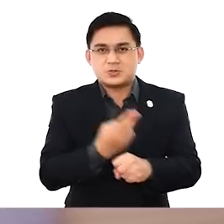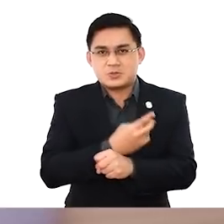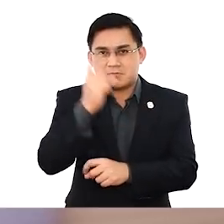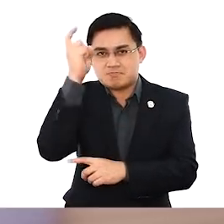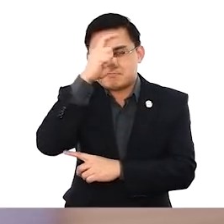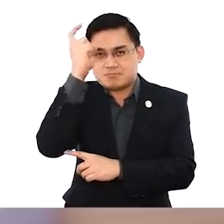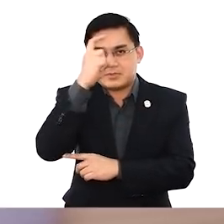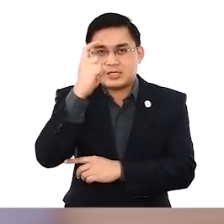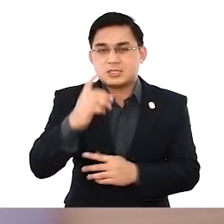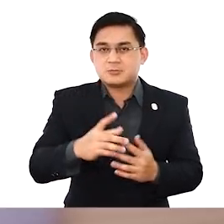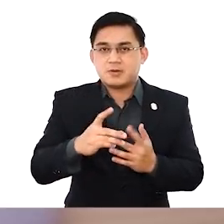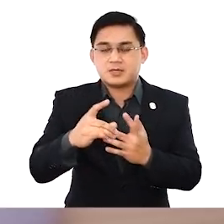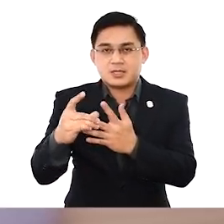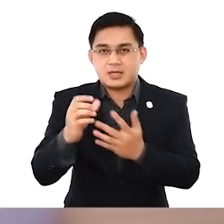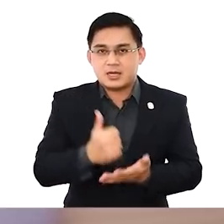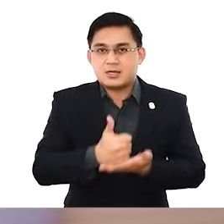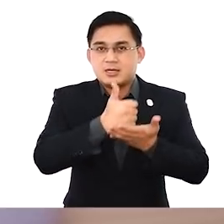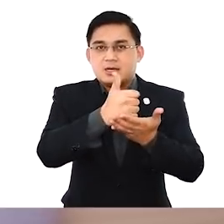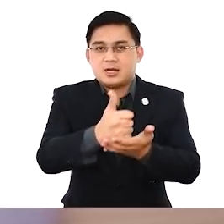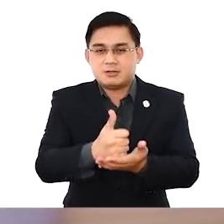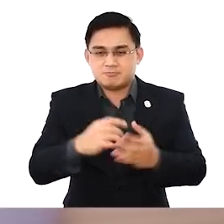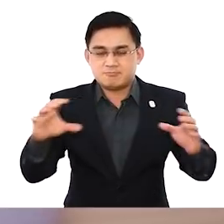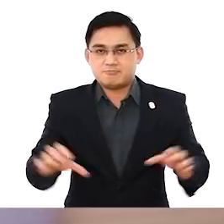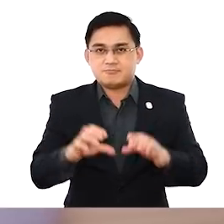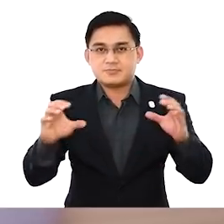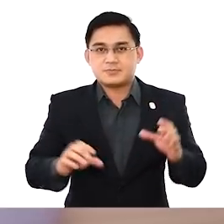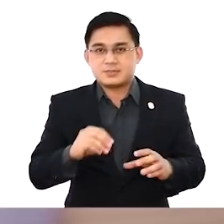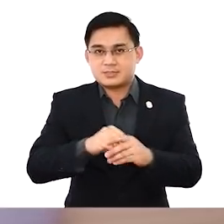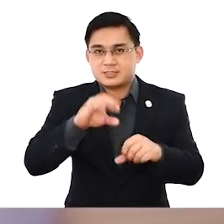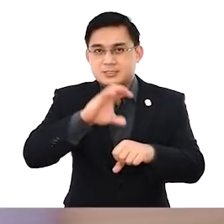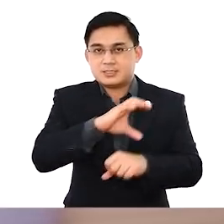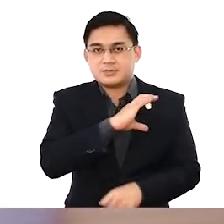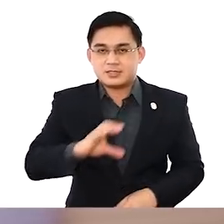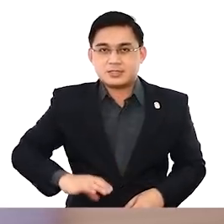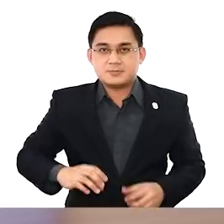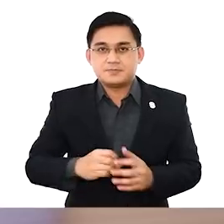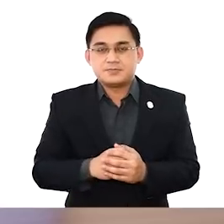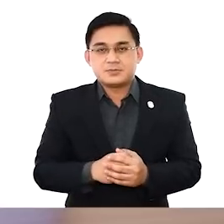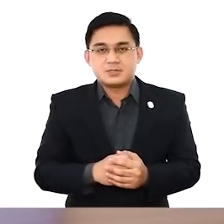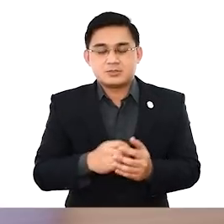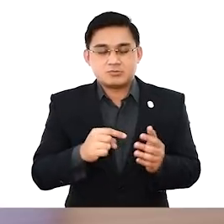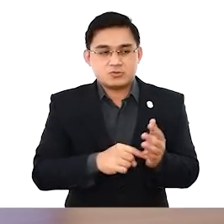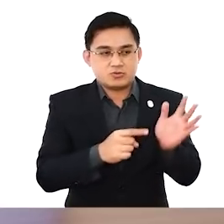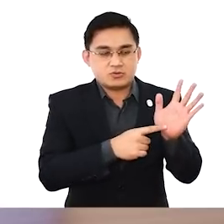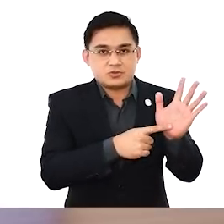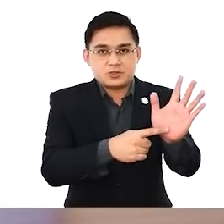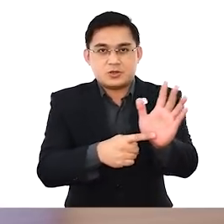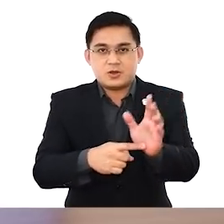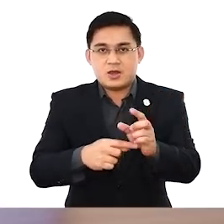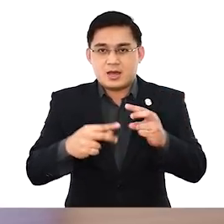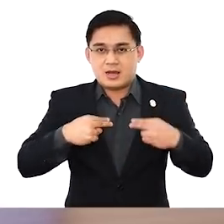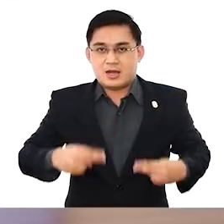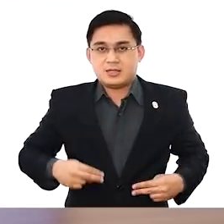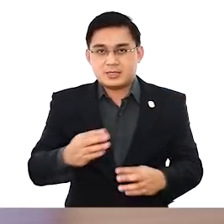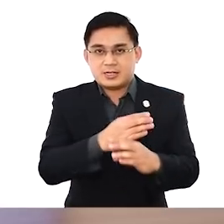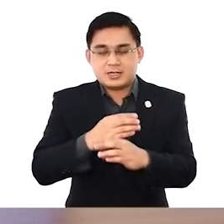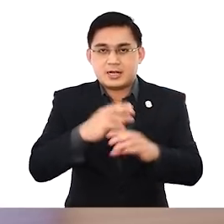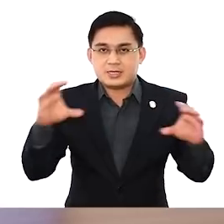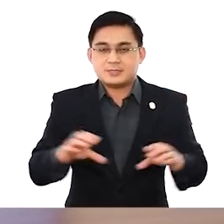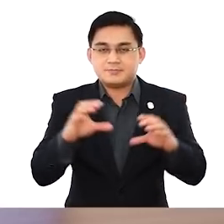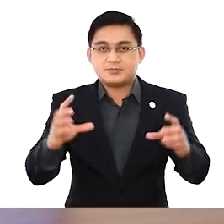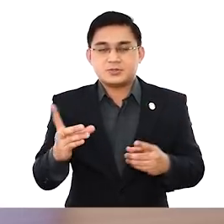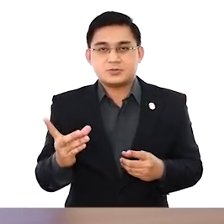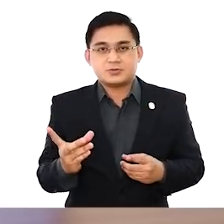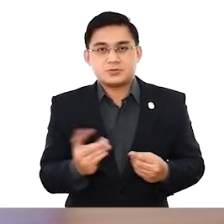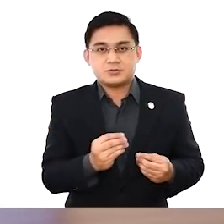kaalaman lalo na sa pagtulong sa mga gawain ng iglesia. Ito ang pinakita nila sa healthcare activity na isinagawa sa distrito